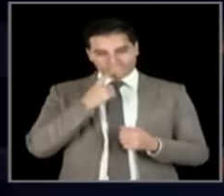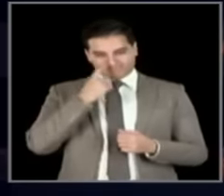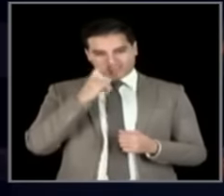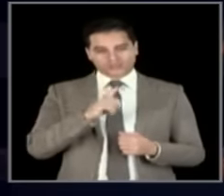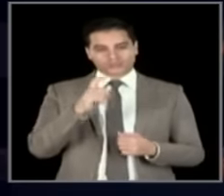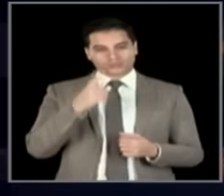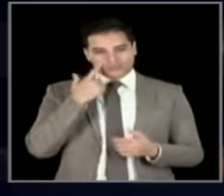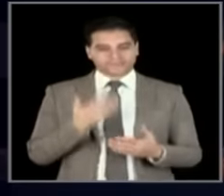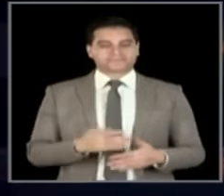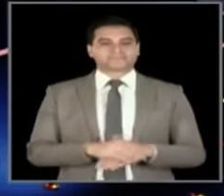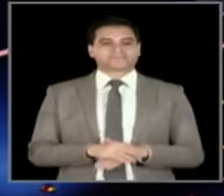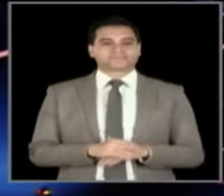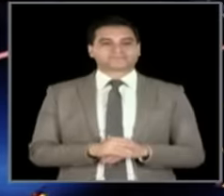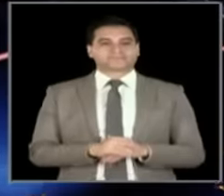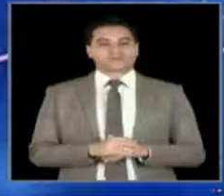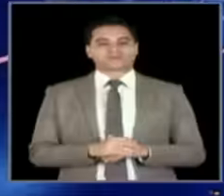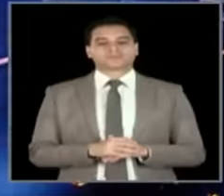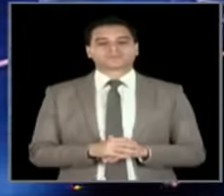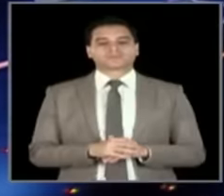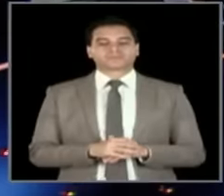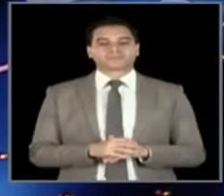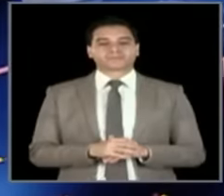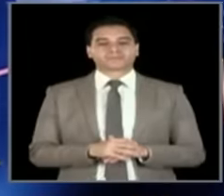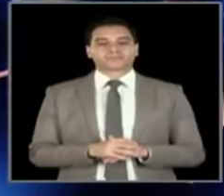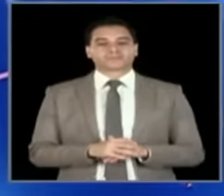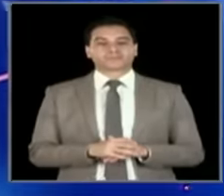فنون، والسؤال هو